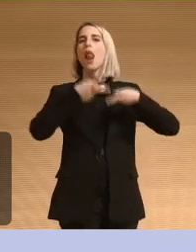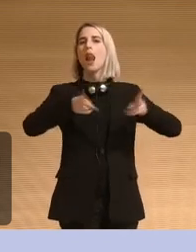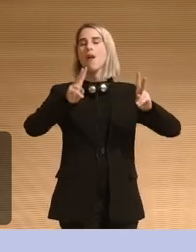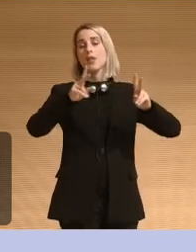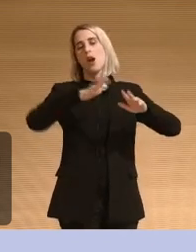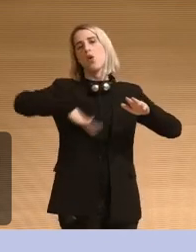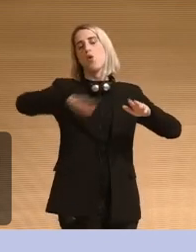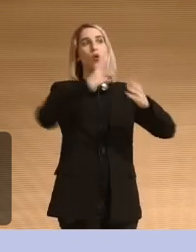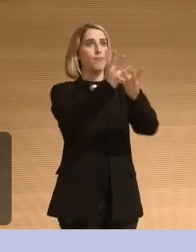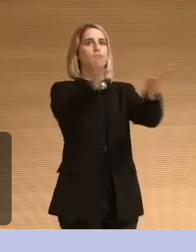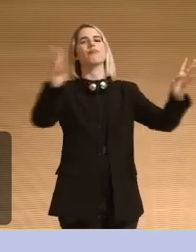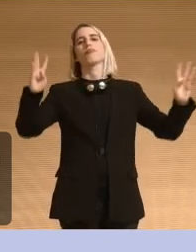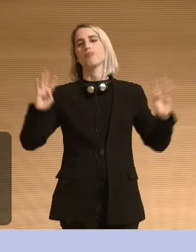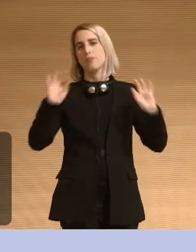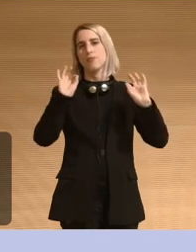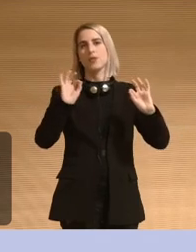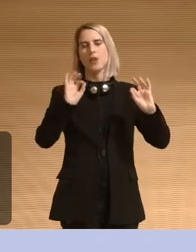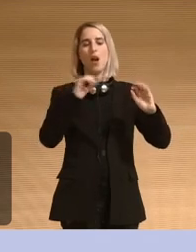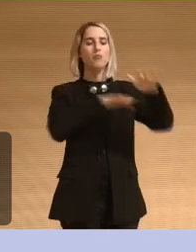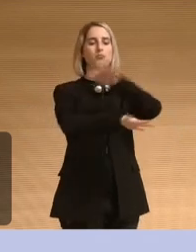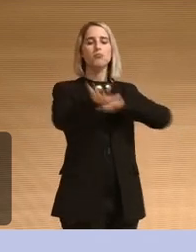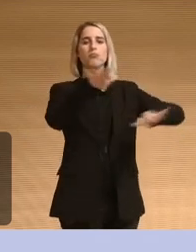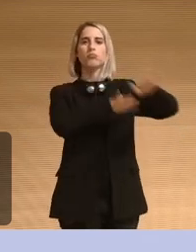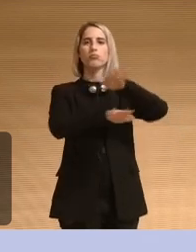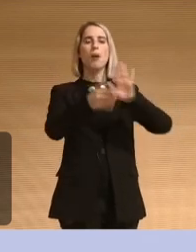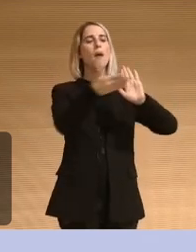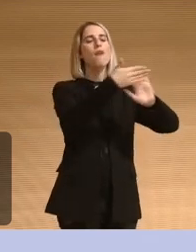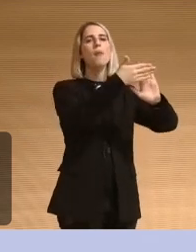χώρο, θα έρθουν σε επαφή με τους τρίτους